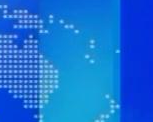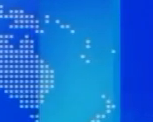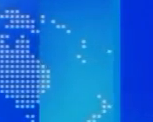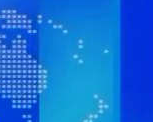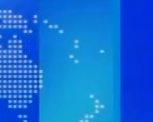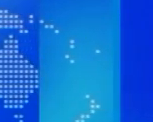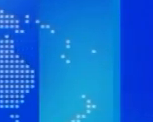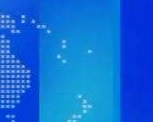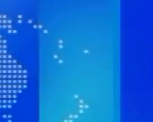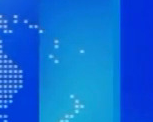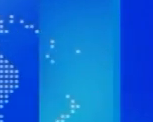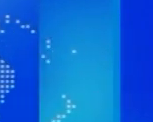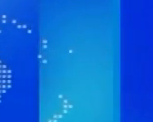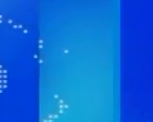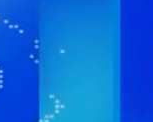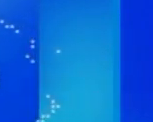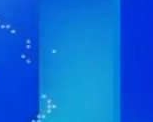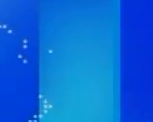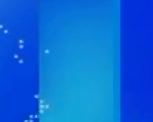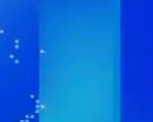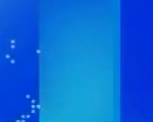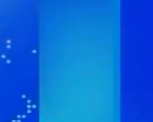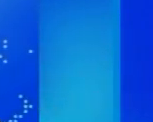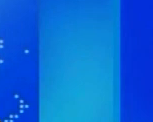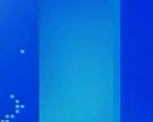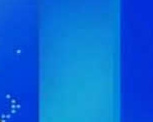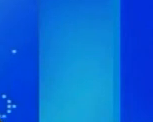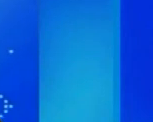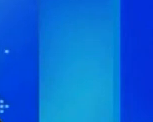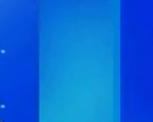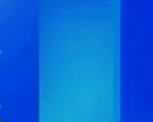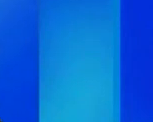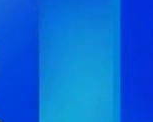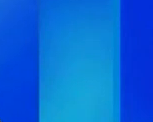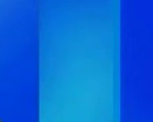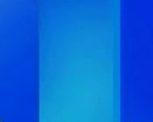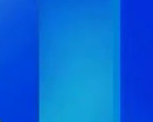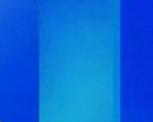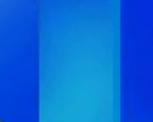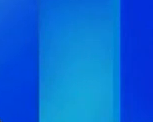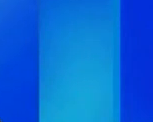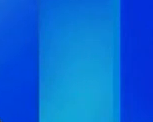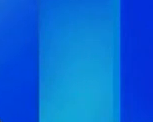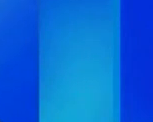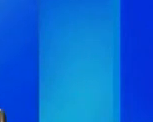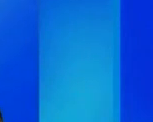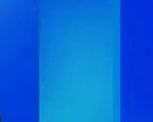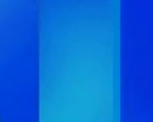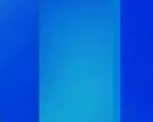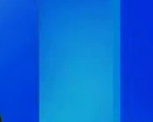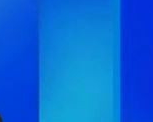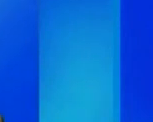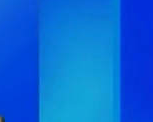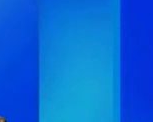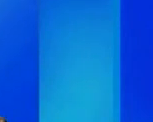souhaitons un bon séjour dans la province du Lualaba et dans la province du Nord Kivu. Le gouverneur militaire Constant Ndima a